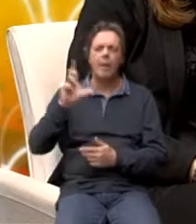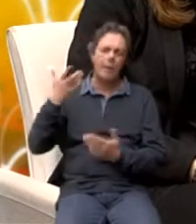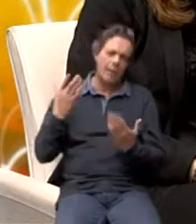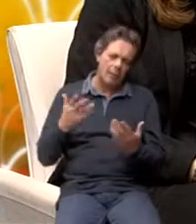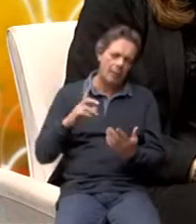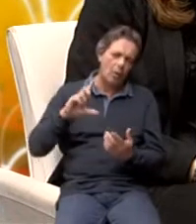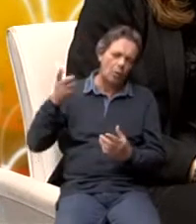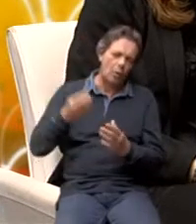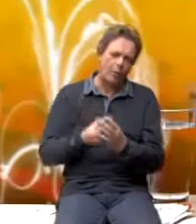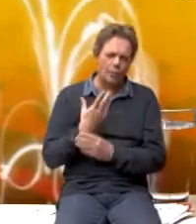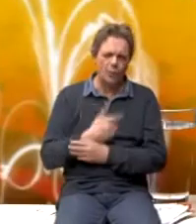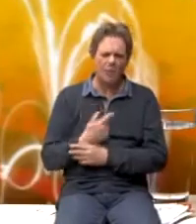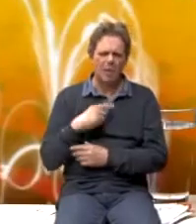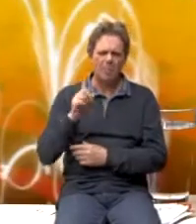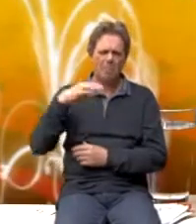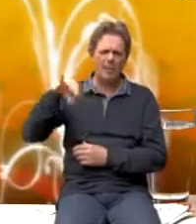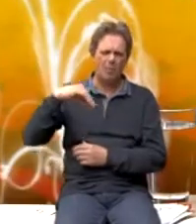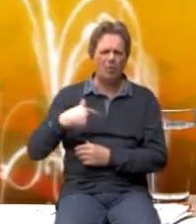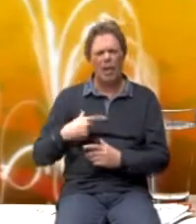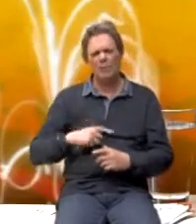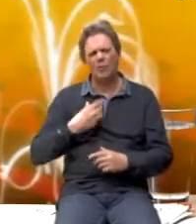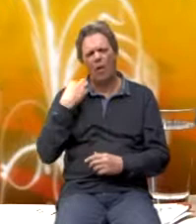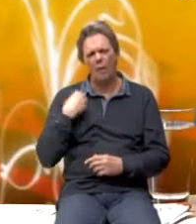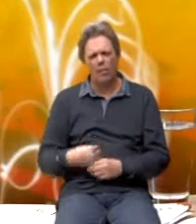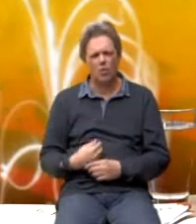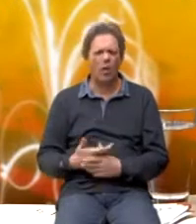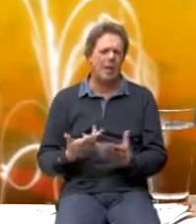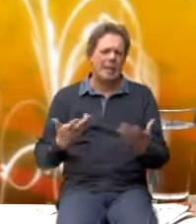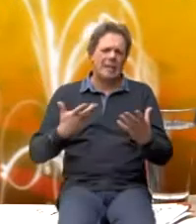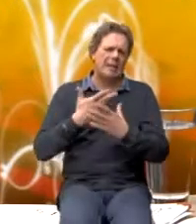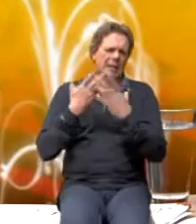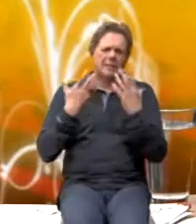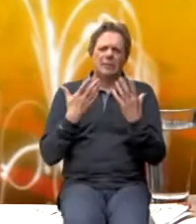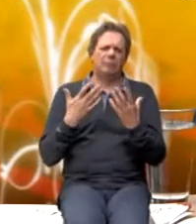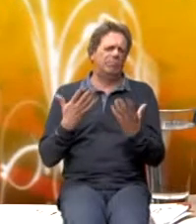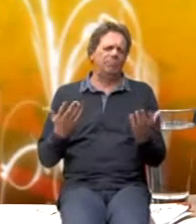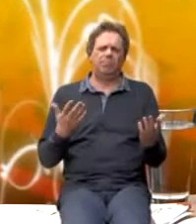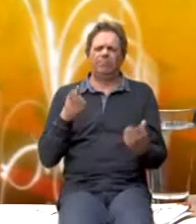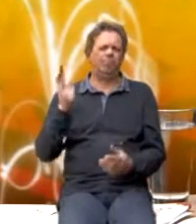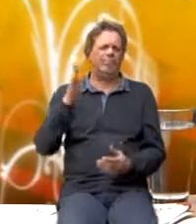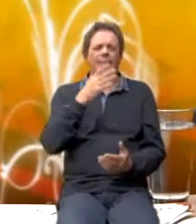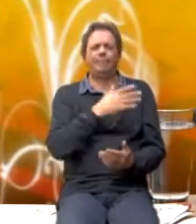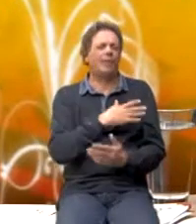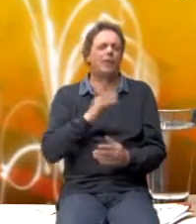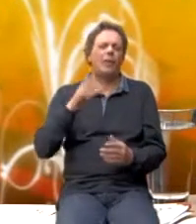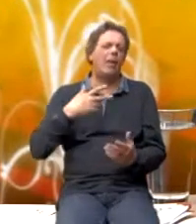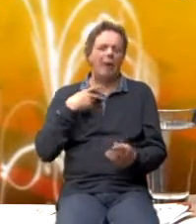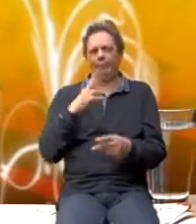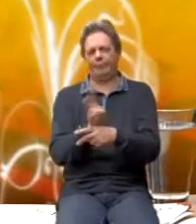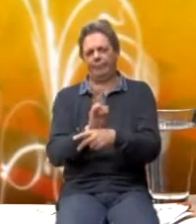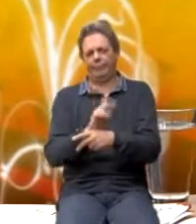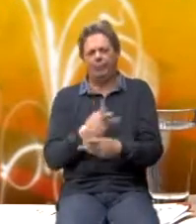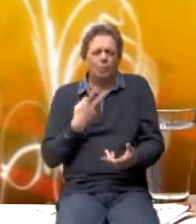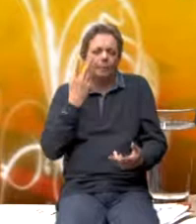proizvodnje. Nismo mi jedini. Ja sam živjela u Francuskoj. Svuda ima muvanja. Mislim, to je meni tako prirodno i to